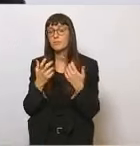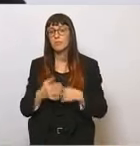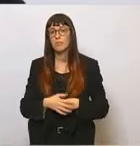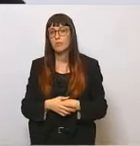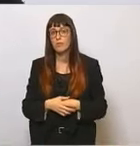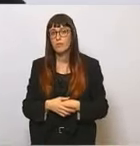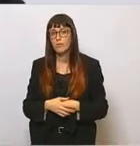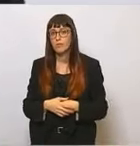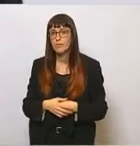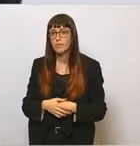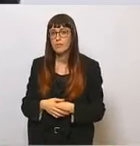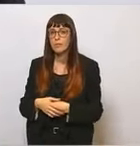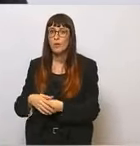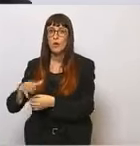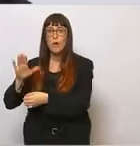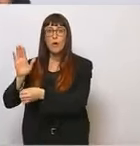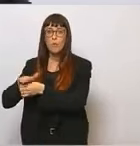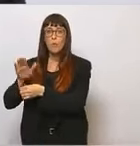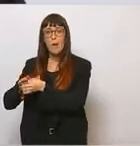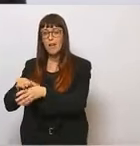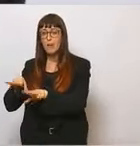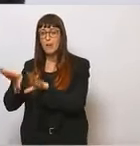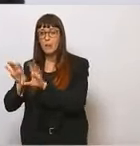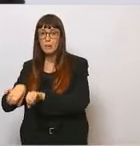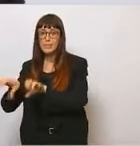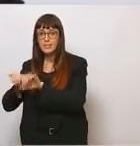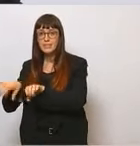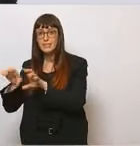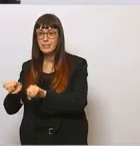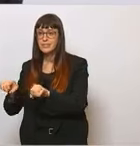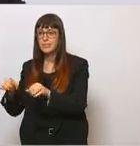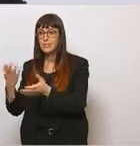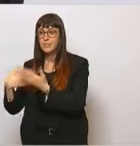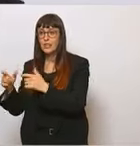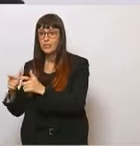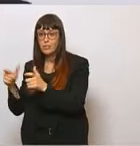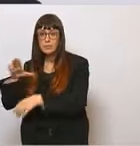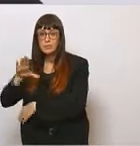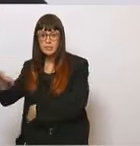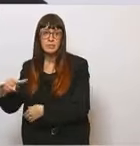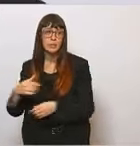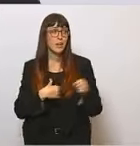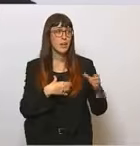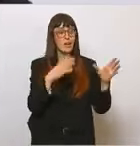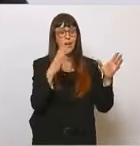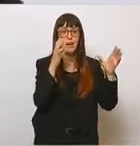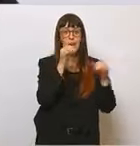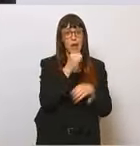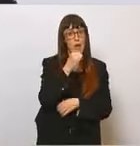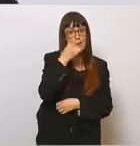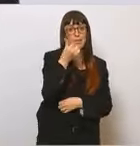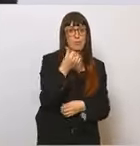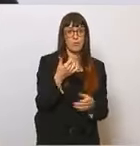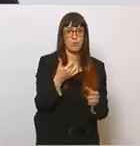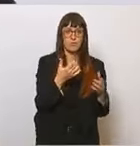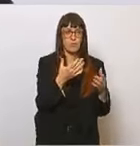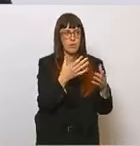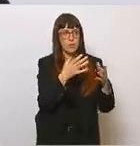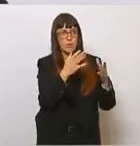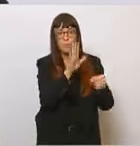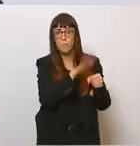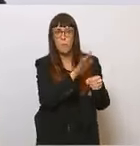normales et un fabricant de et les poubelles vendues par Amazon. Nous avons acheté récemment une poubelle Amazon, c'est pour ça que je parle de